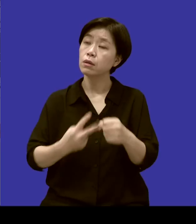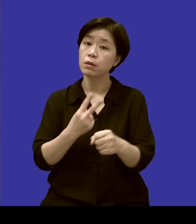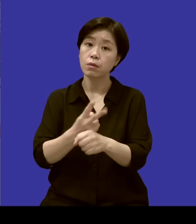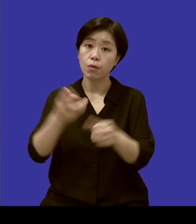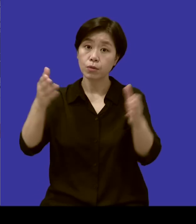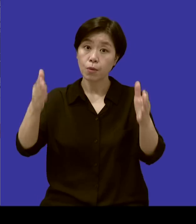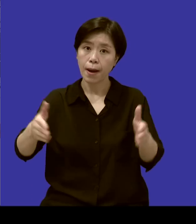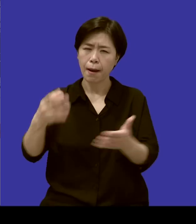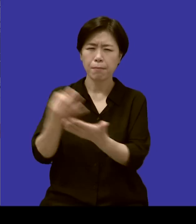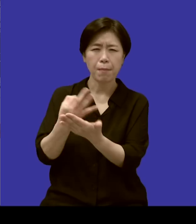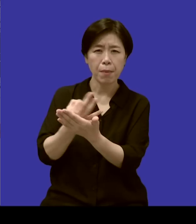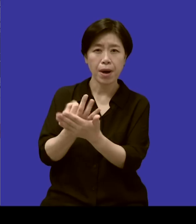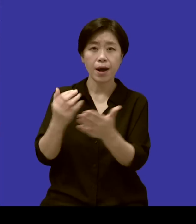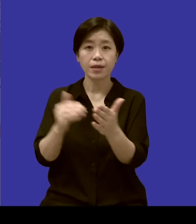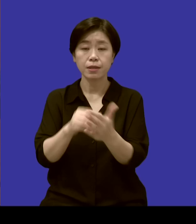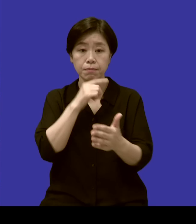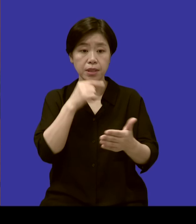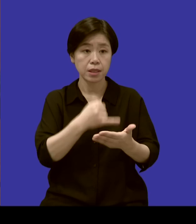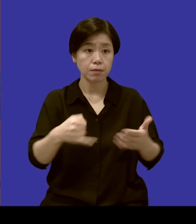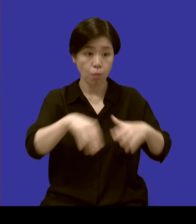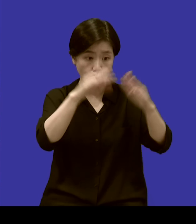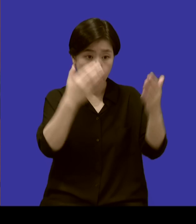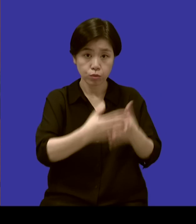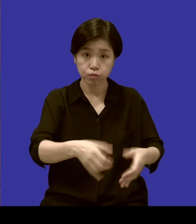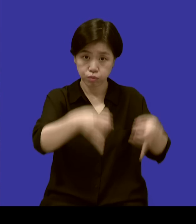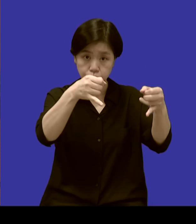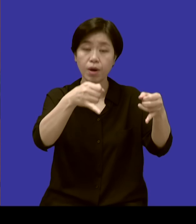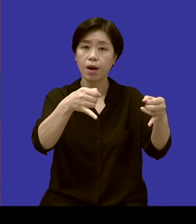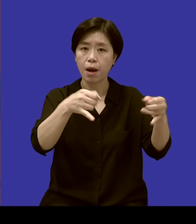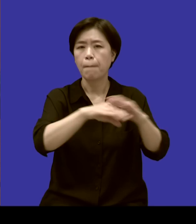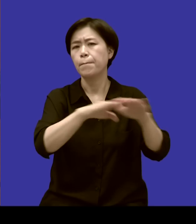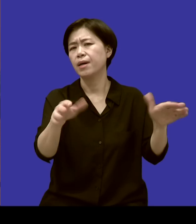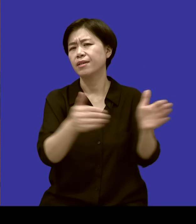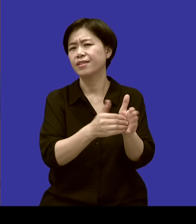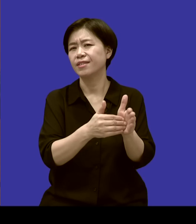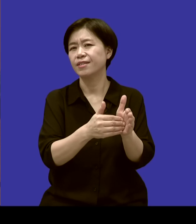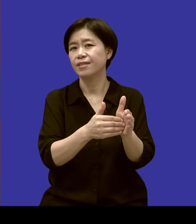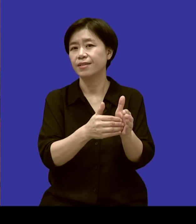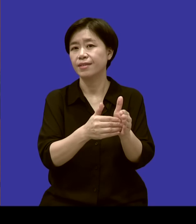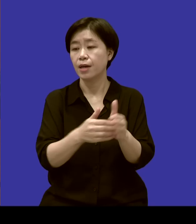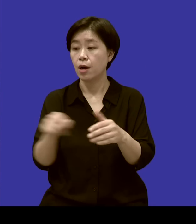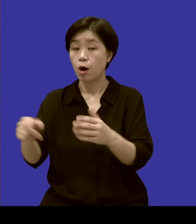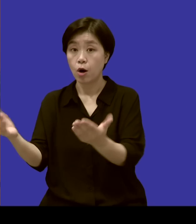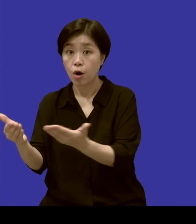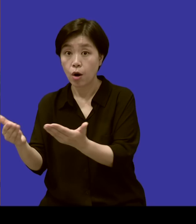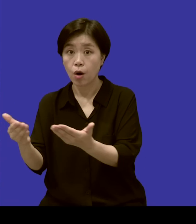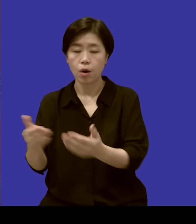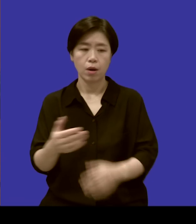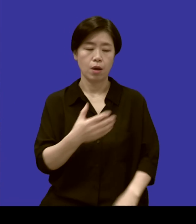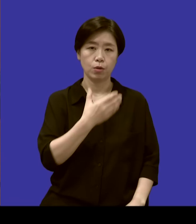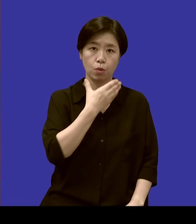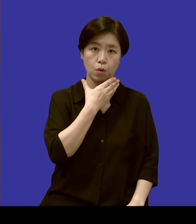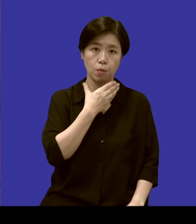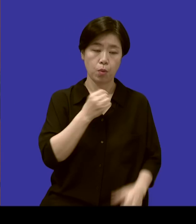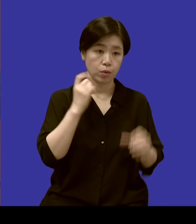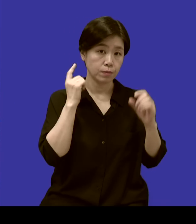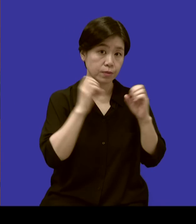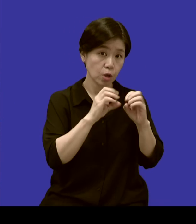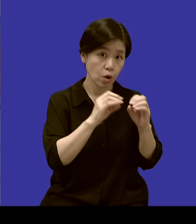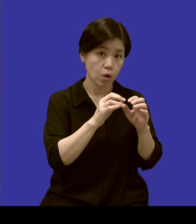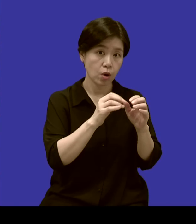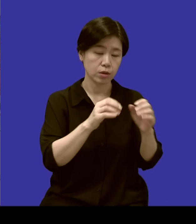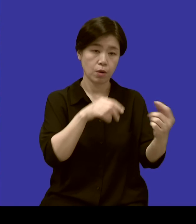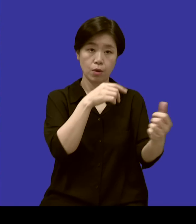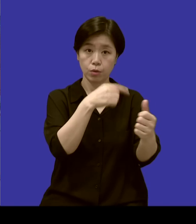갚았어요. 우와, 축하합니다. 그리고 양육도 다 하면서. 양육도 다 1년에 13분씩 하면서 그렇게 몇 년을